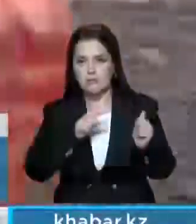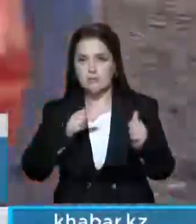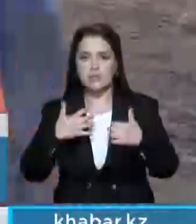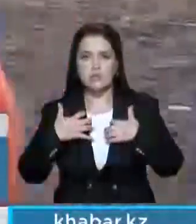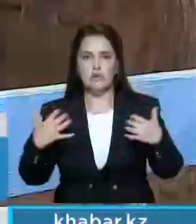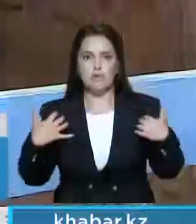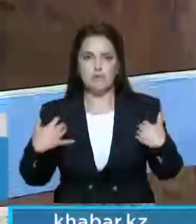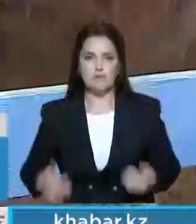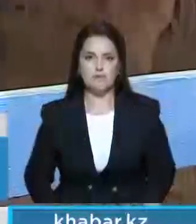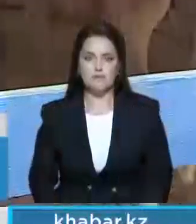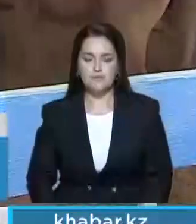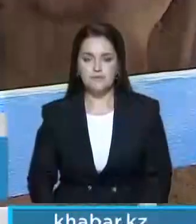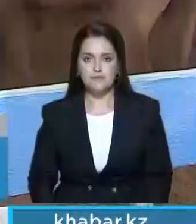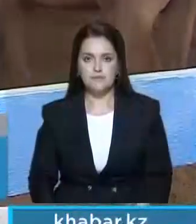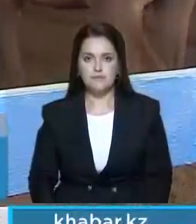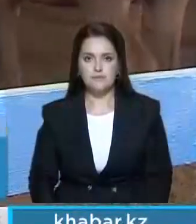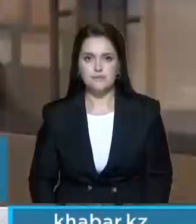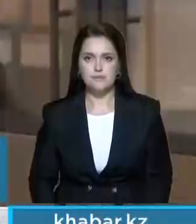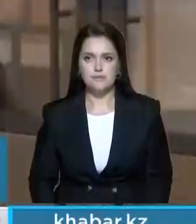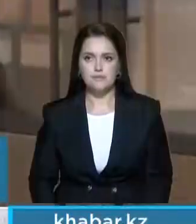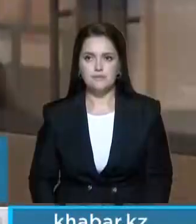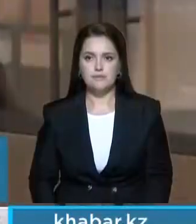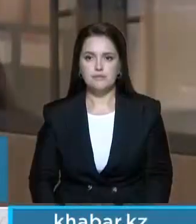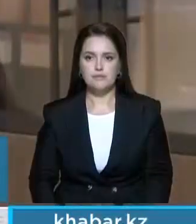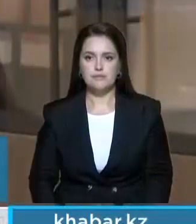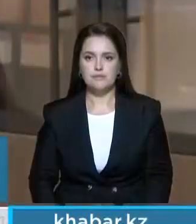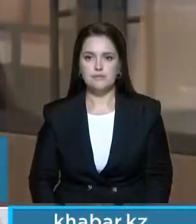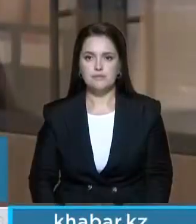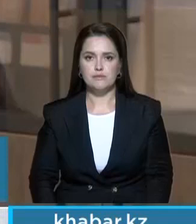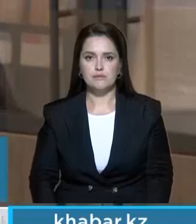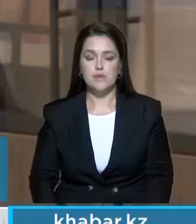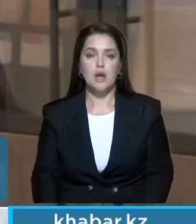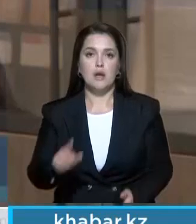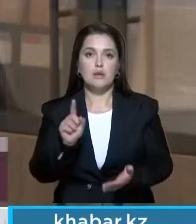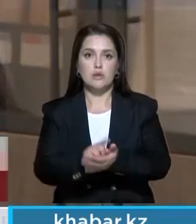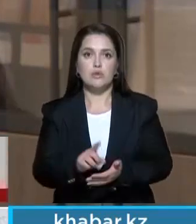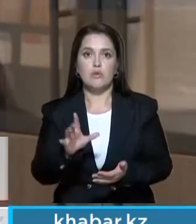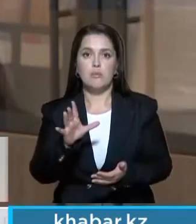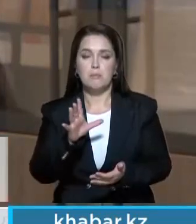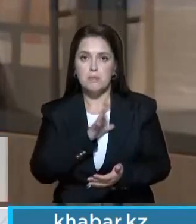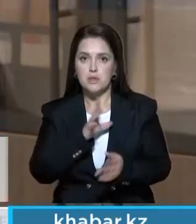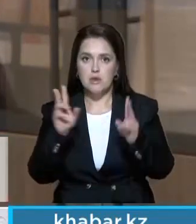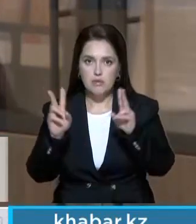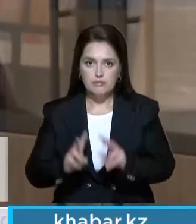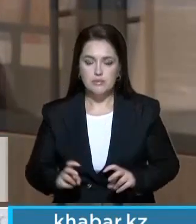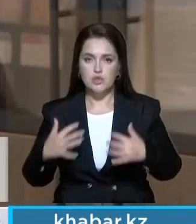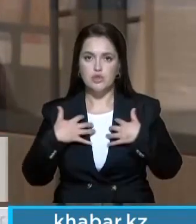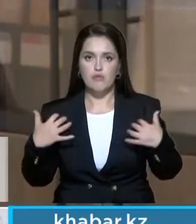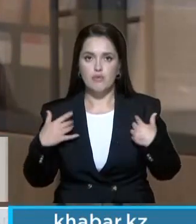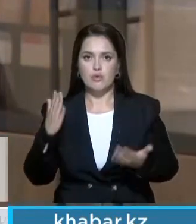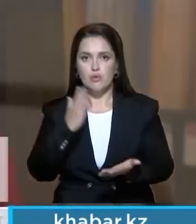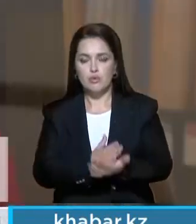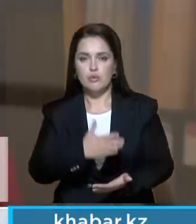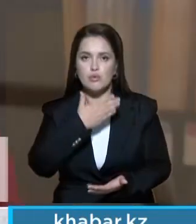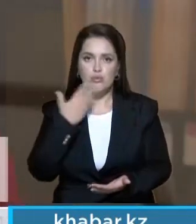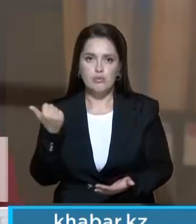забою жертвенных животных. Должен быть обязательно послеубойный осмотр животных для того, чтобы определить, имеются ли